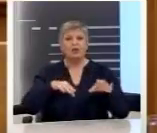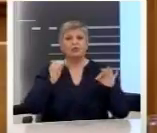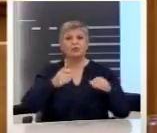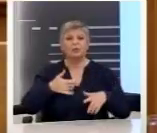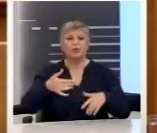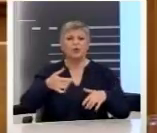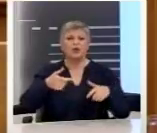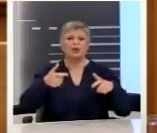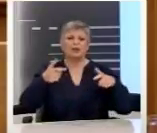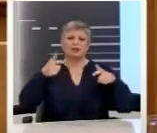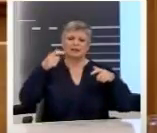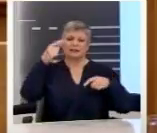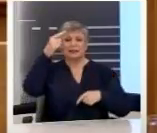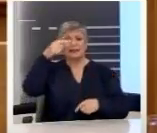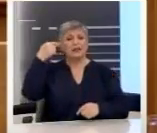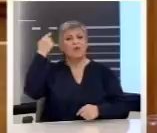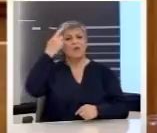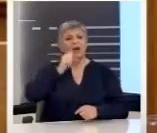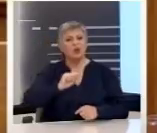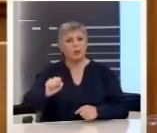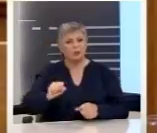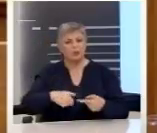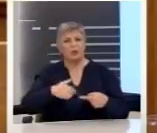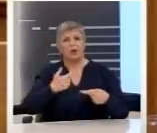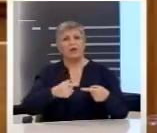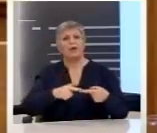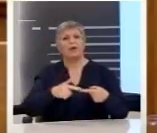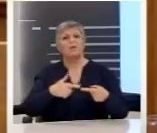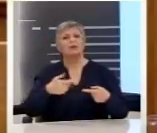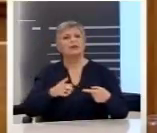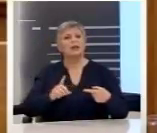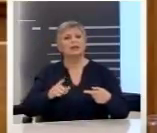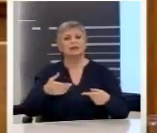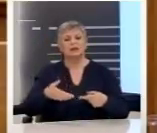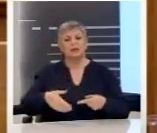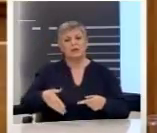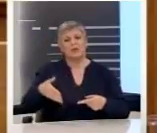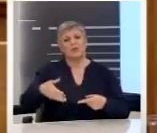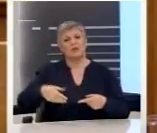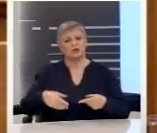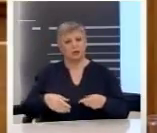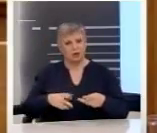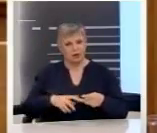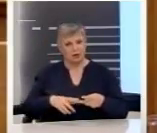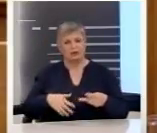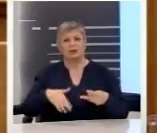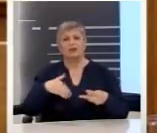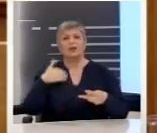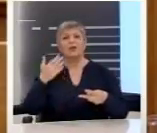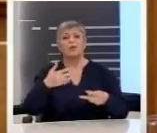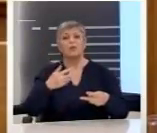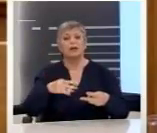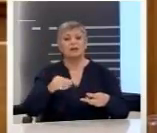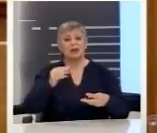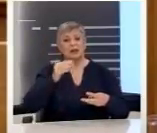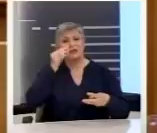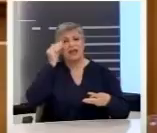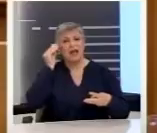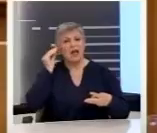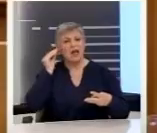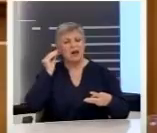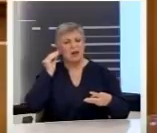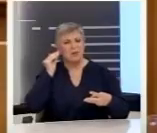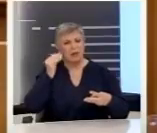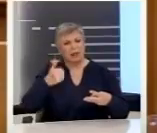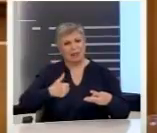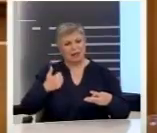ανταποκρίθηκα στο κάλεσμα του Κωνσταντίνου Μητσοτάκη και υπηρέτησα μέχρι τον Κώστα Καραμαλή, εκείνον τον Πρωθυπουργό που έλεγε ότι δεν